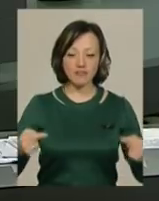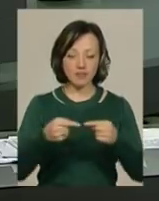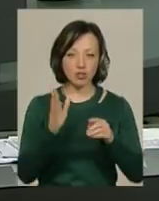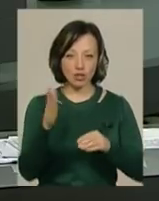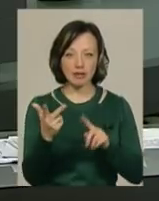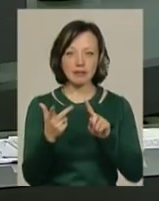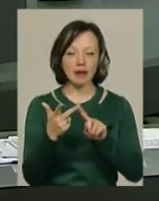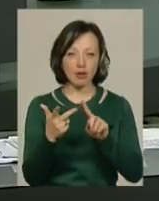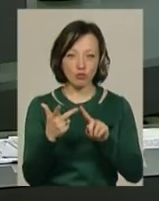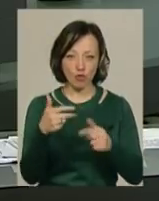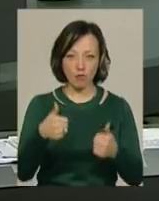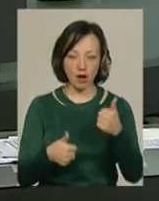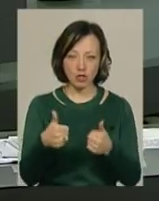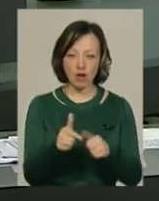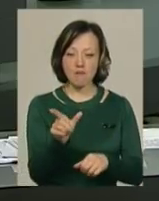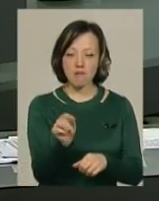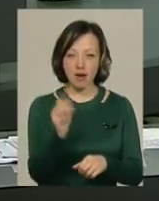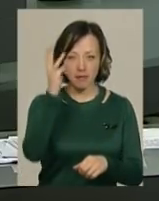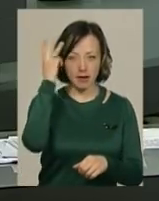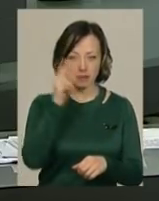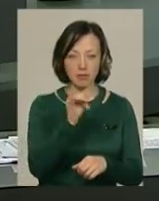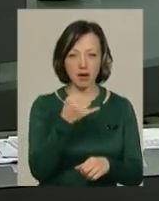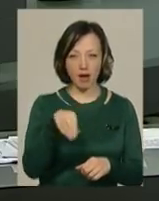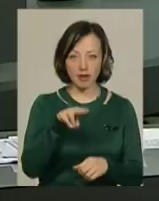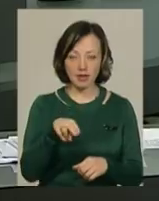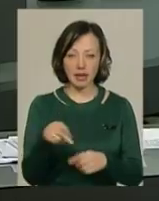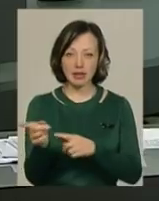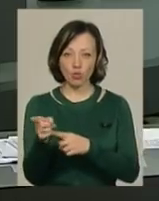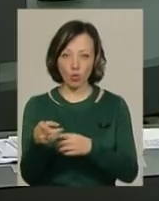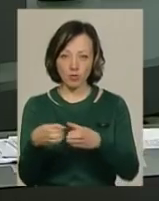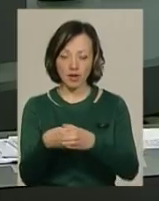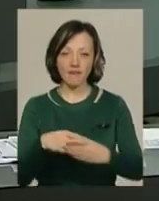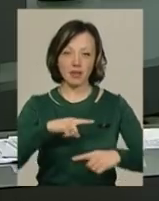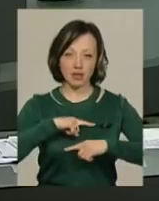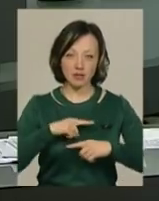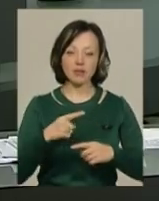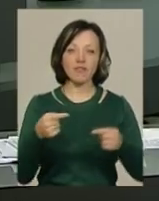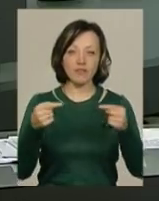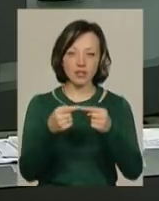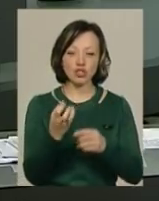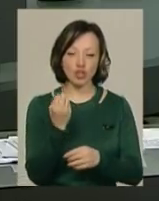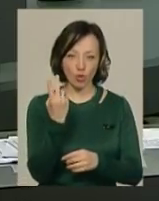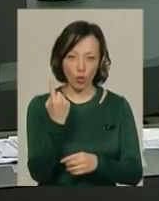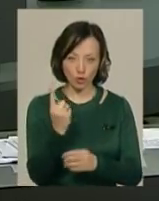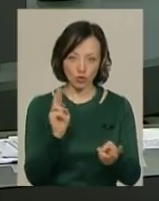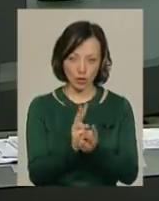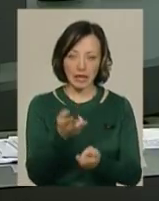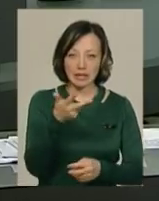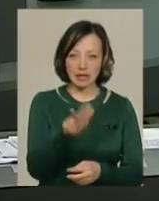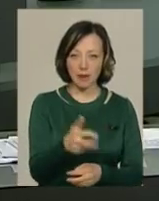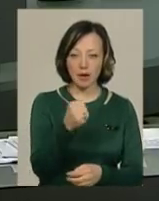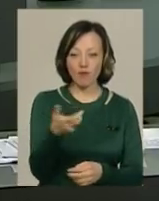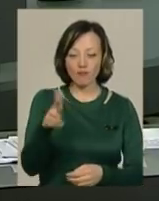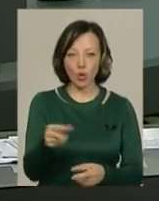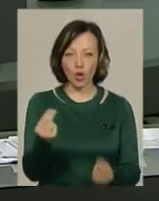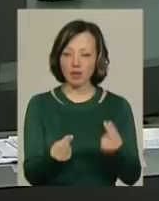визначатиметься в третьому матчі. У парі Хмельницький прайд, тернопільські галицькі ведмеді фіналіст визначиться у ще одній зустрічі. Три перемоги в трьох